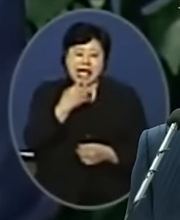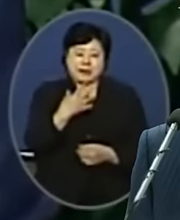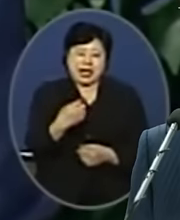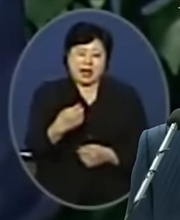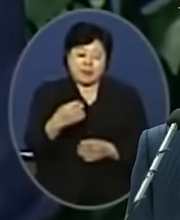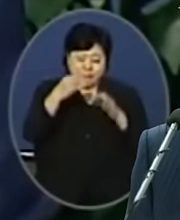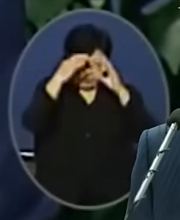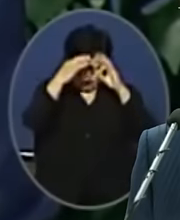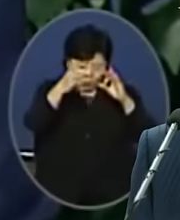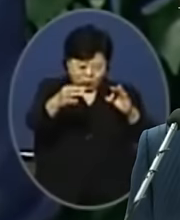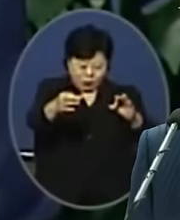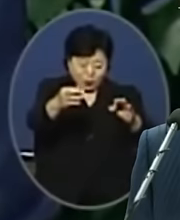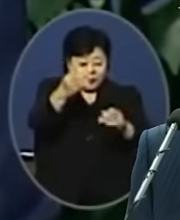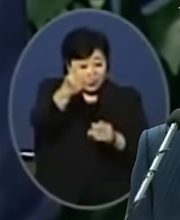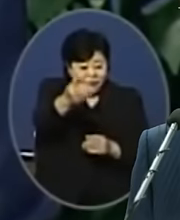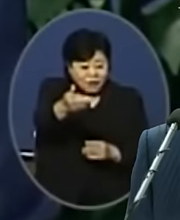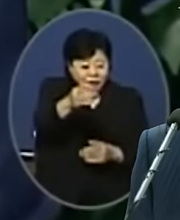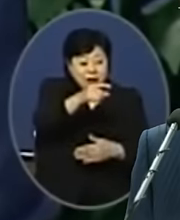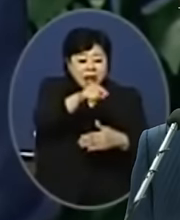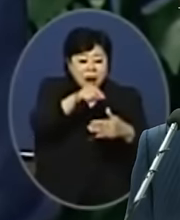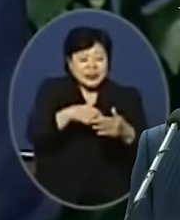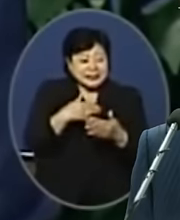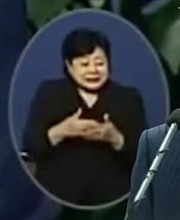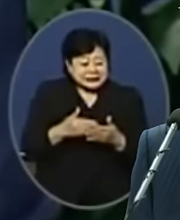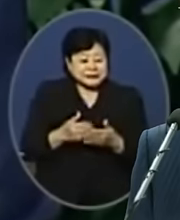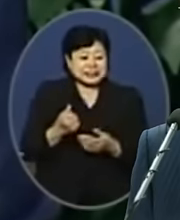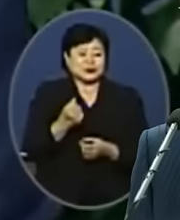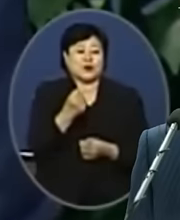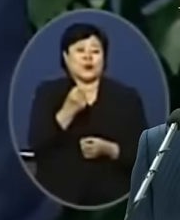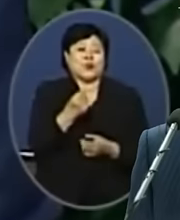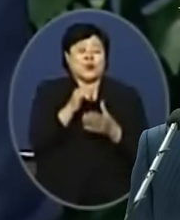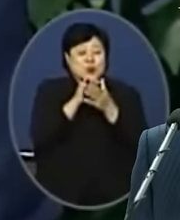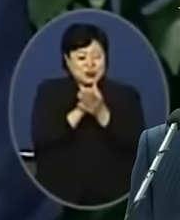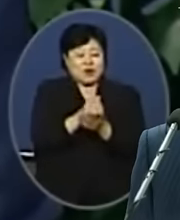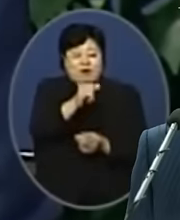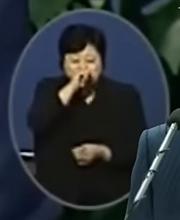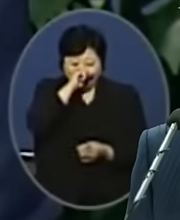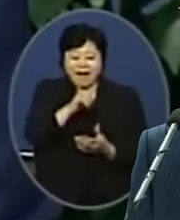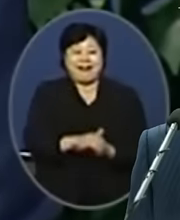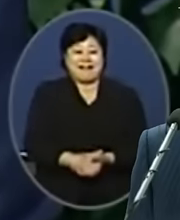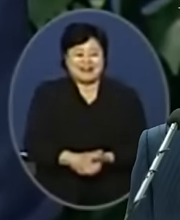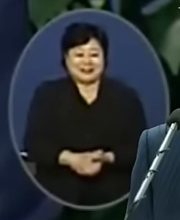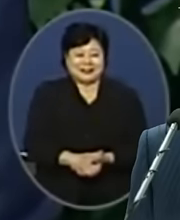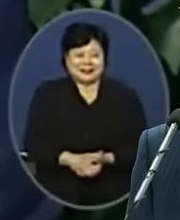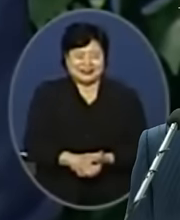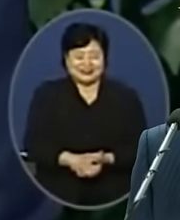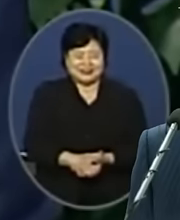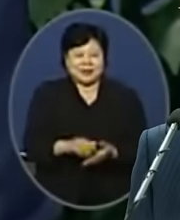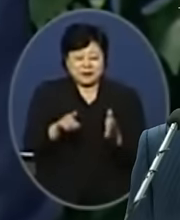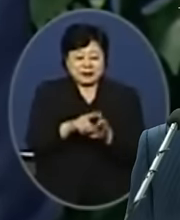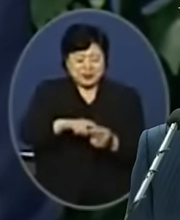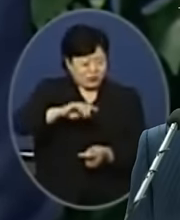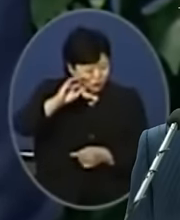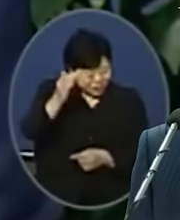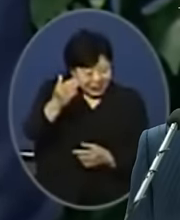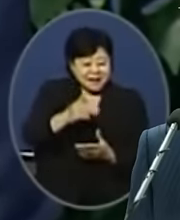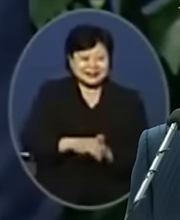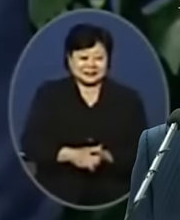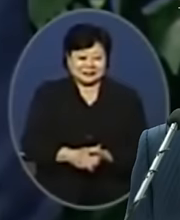아브라함을 보고 네 마음속에 그림을 그리고 기도하는 것이 좋다. 내 믿음대로 될